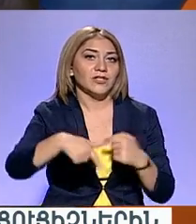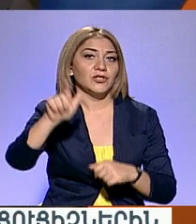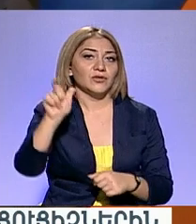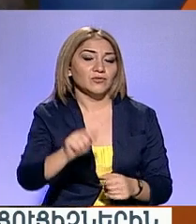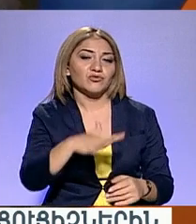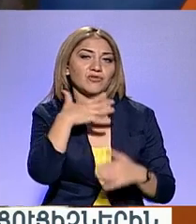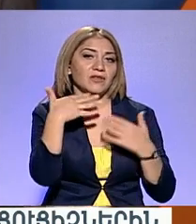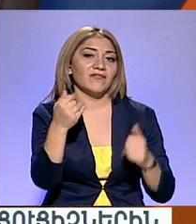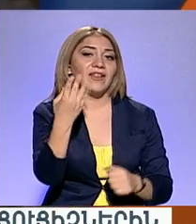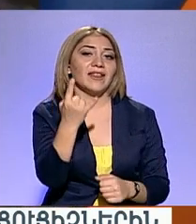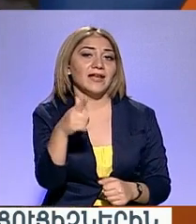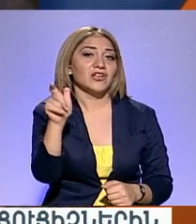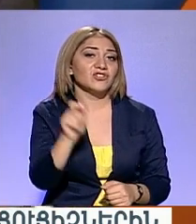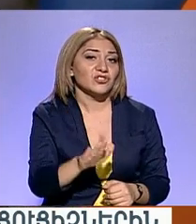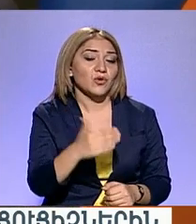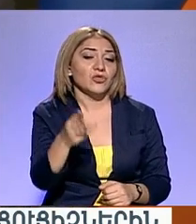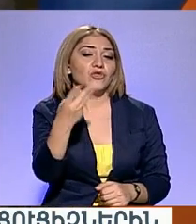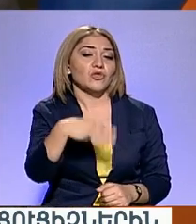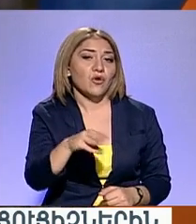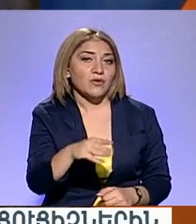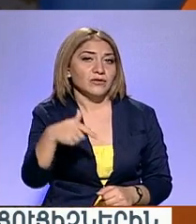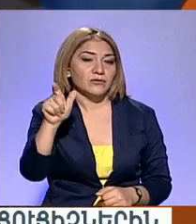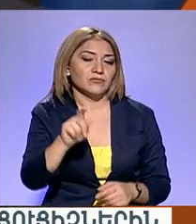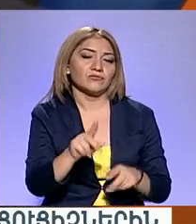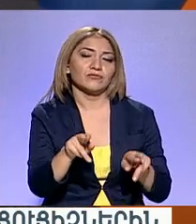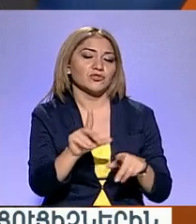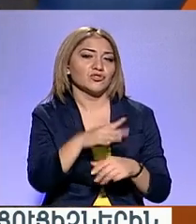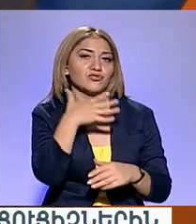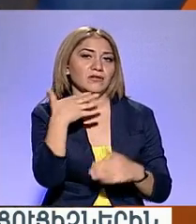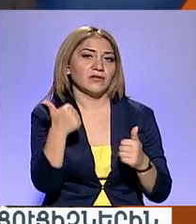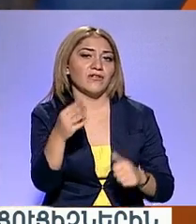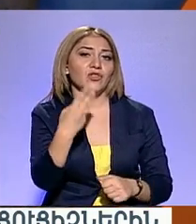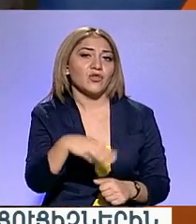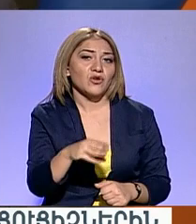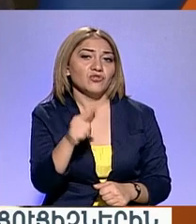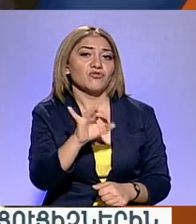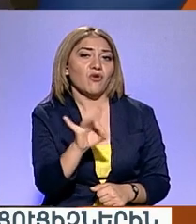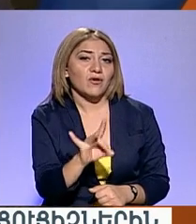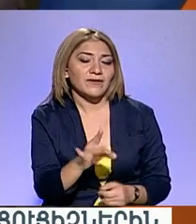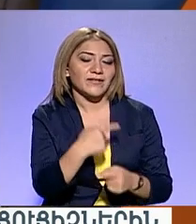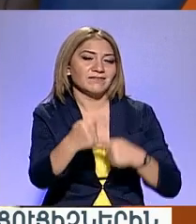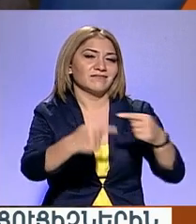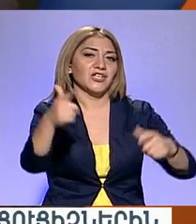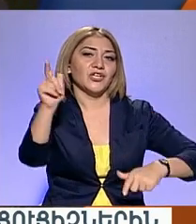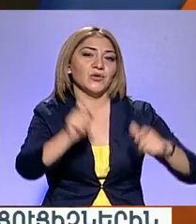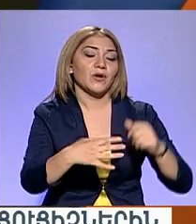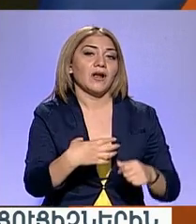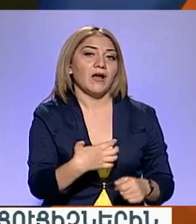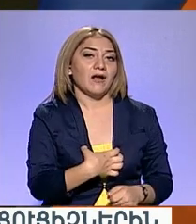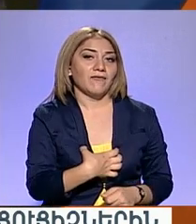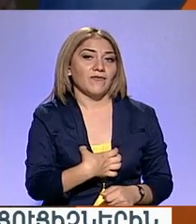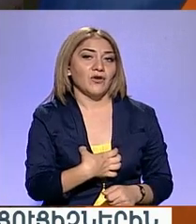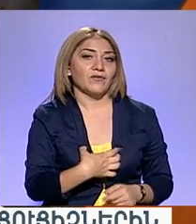կվերադառնան, շատ լավ, երեխաները չեն վերադառնա, թորները կվերադառնան, թորները ոչ ծորները, եւ այդպես կարեւորն այն է,